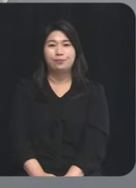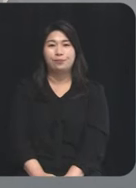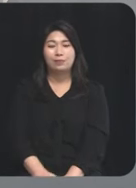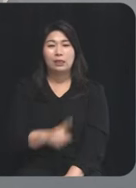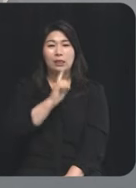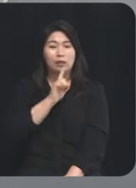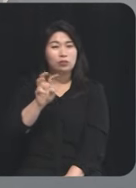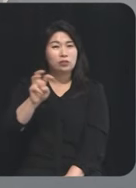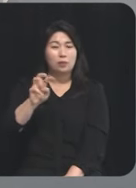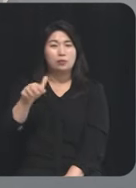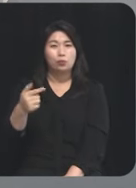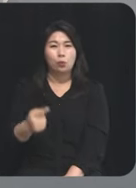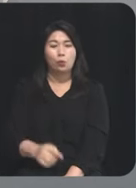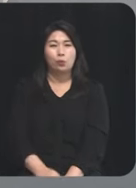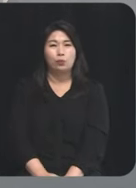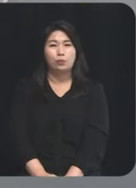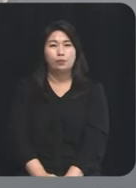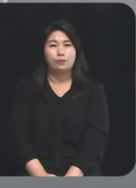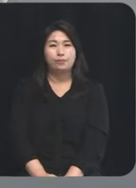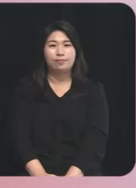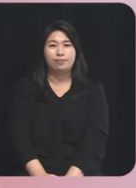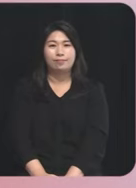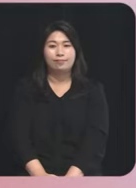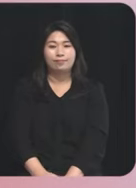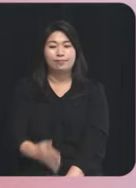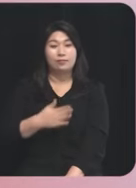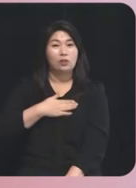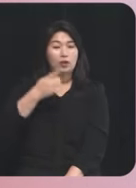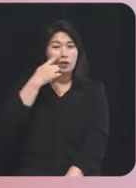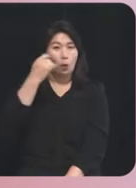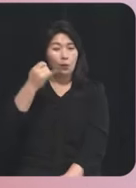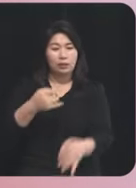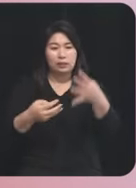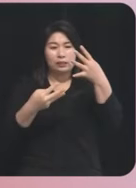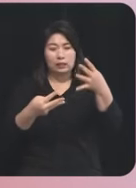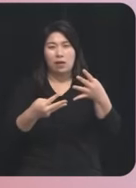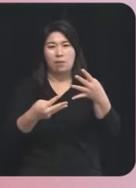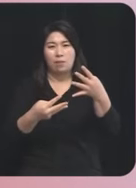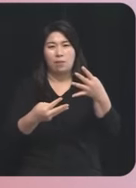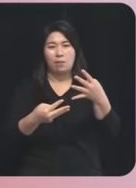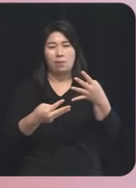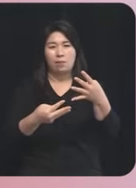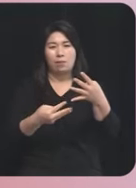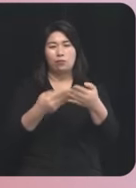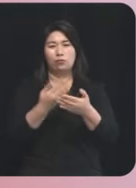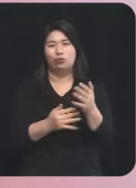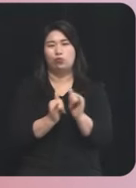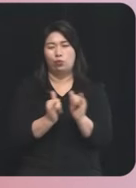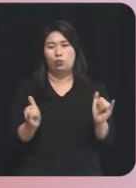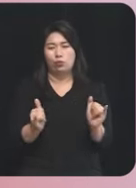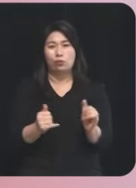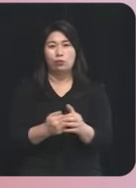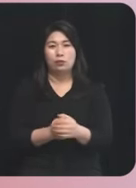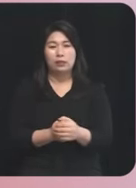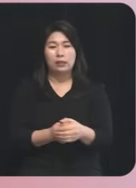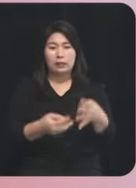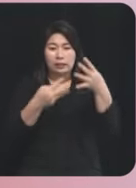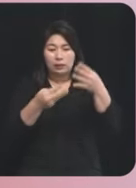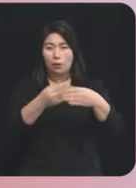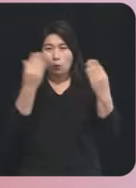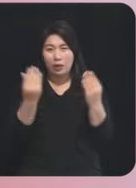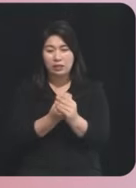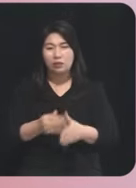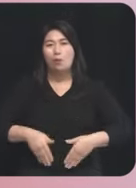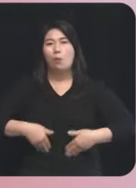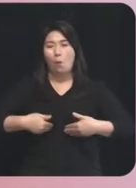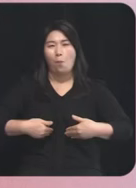1분 30초입니다. 저희 어머니가 4.3의 유족입니다. 유족의 가족으로서 4.3의 완전한 봄이